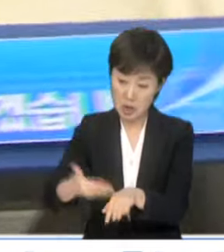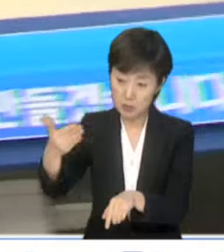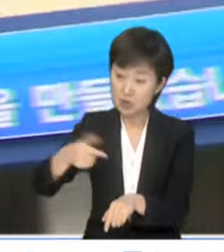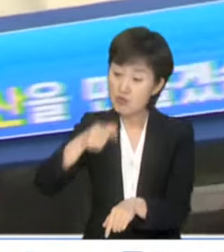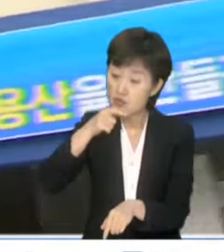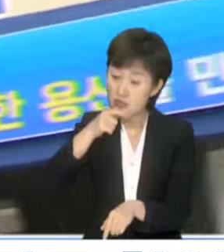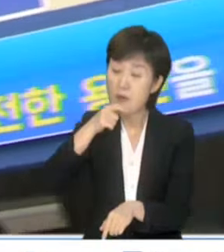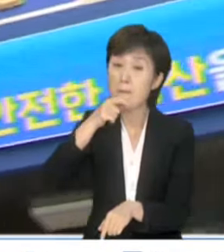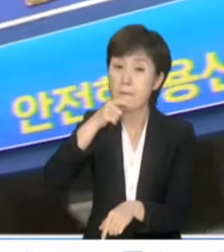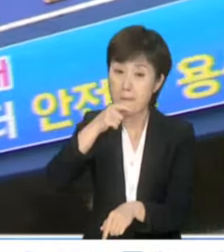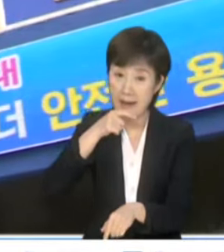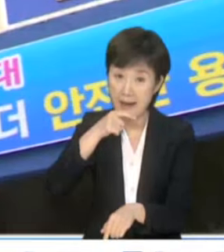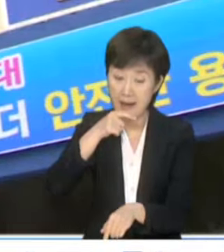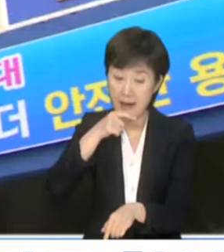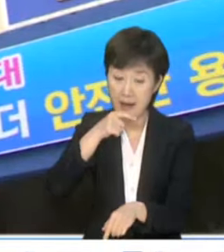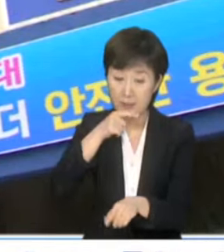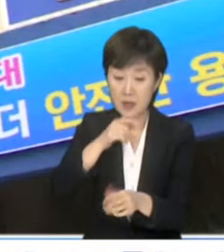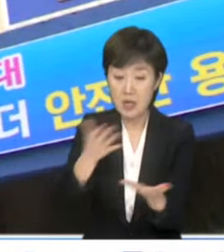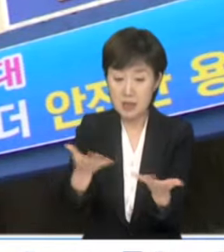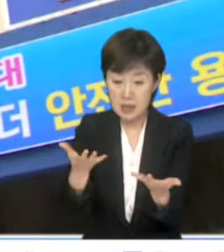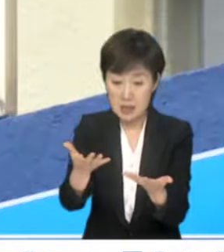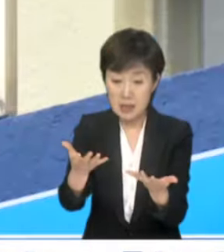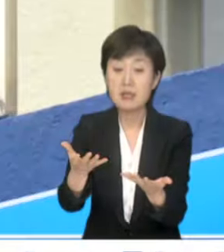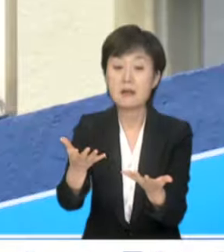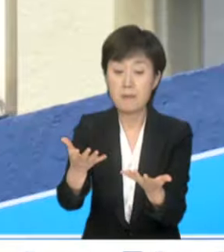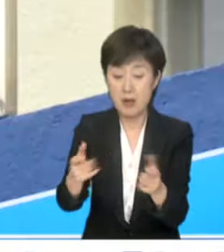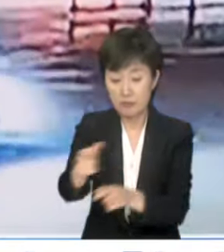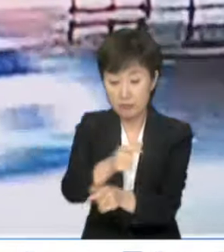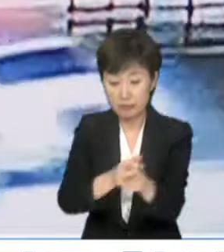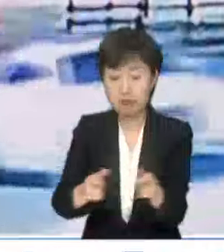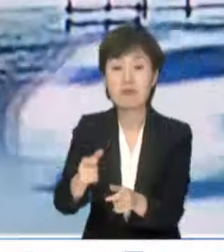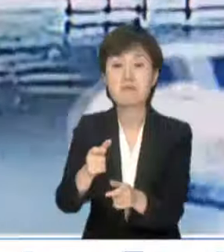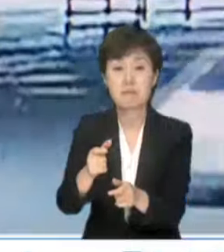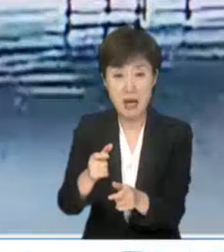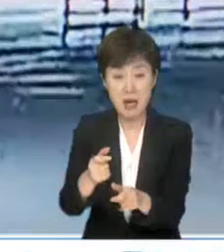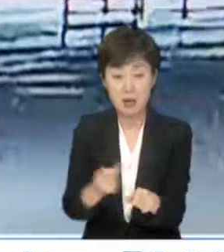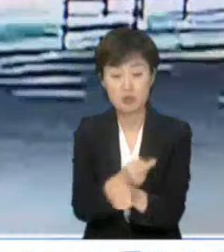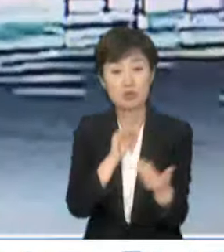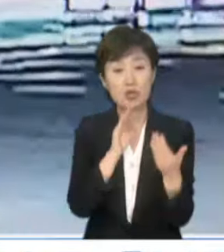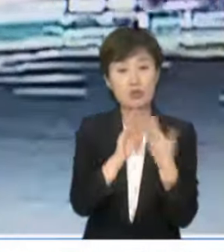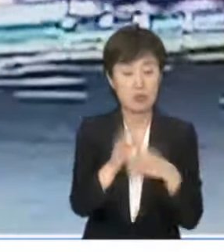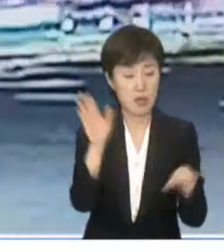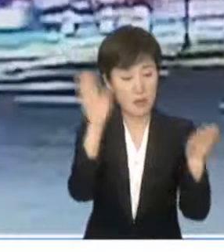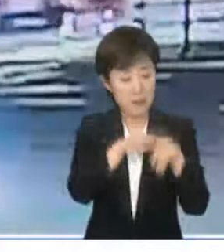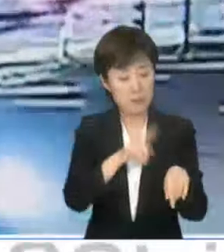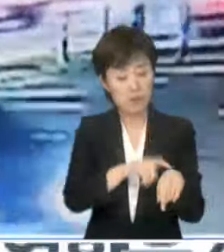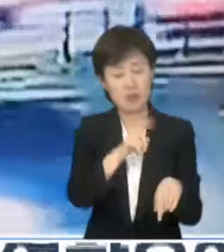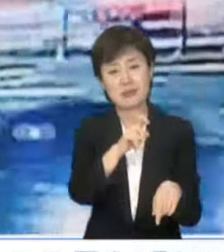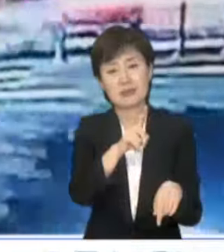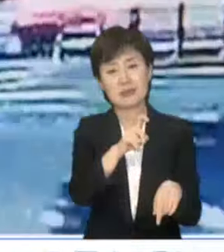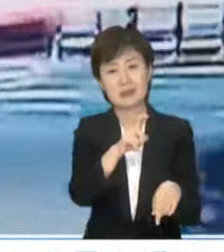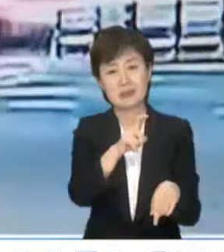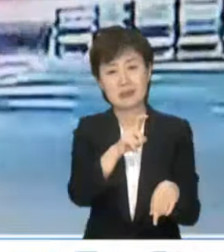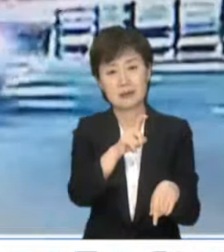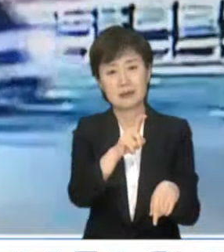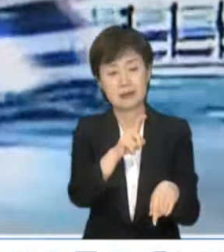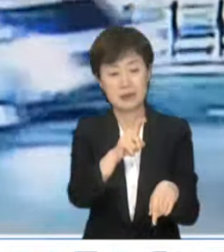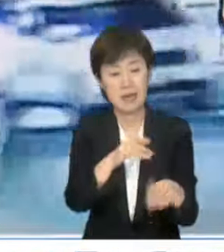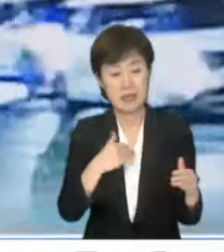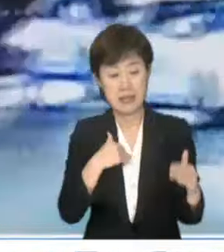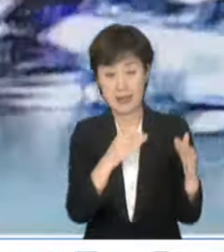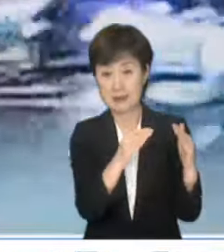먹고 또 작업실로 이동해서 여기서 또 지인들과 술을 먹고 한 2시간 후인 11시경에 이제 한남동에 그